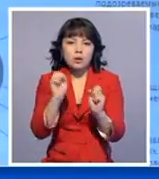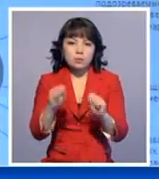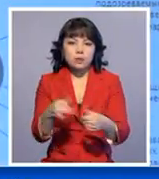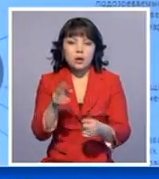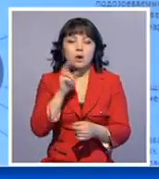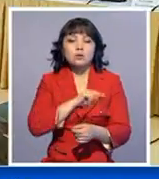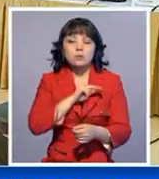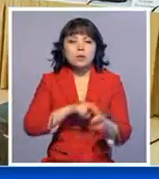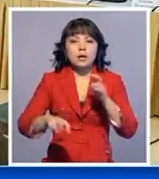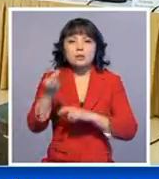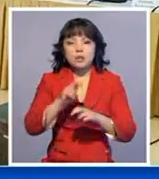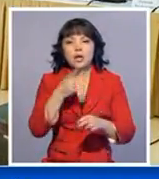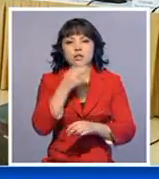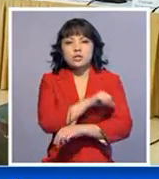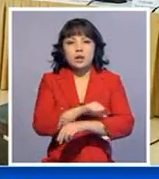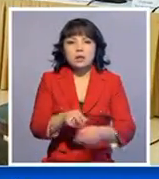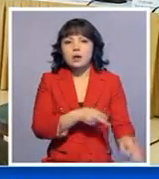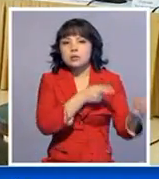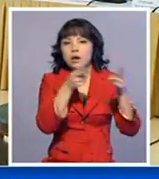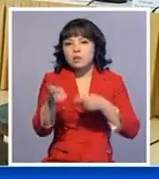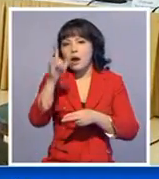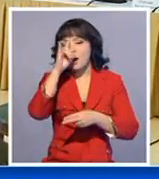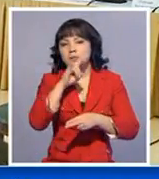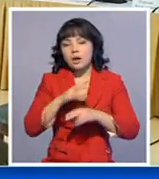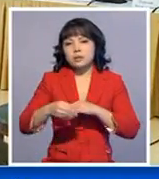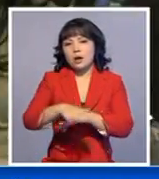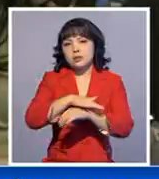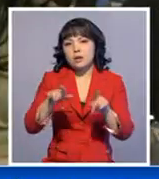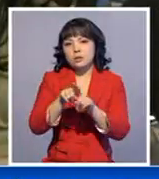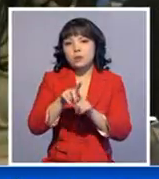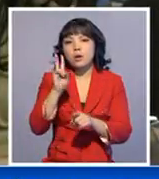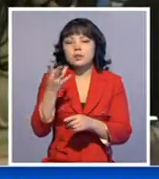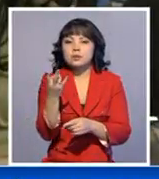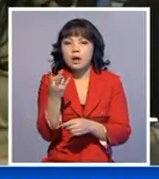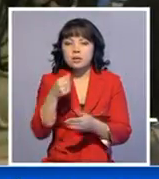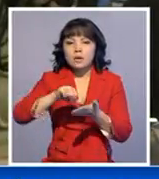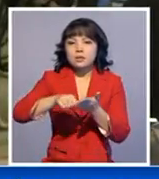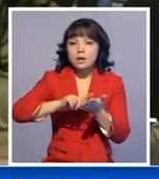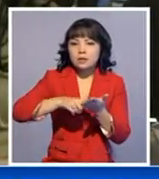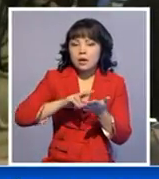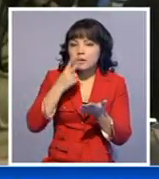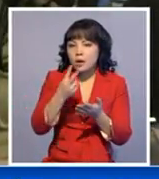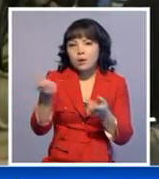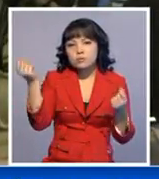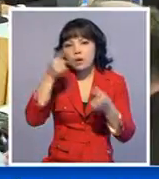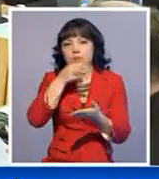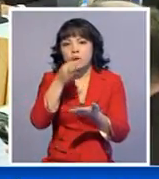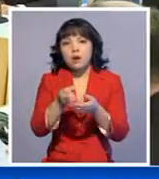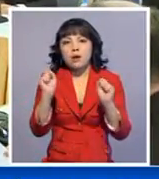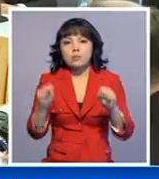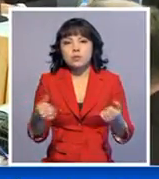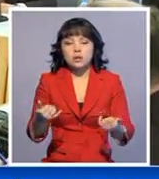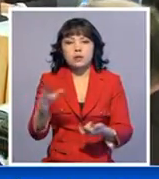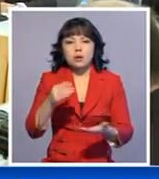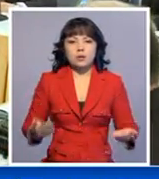Қазақстанға ағылған шетелдіктердің және заң бұзып қылмыстық іске барған тұлғалардың саусақ таңбасын алу міндетті болмақ. Сонымен қатар өмірі мен